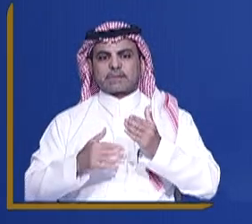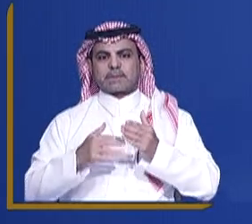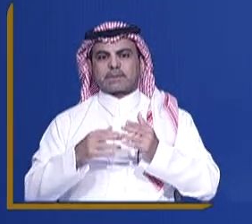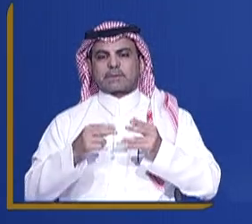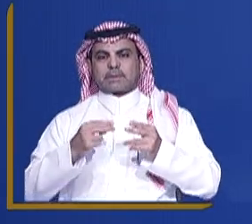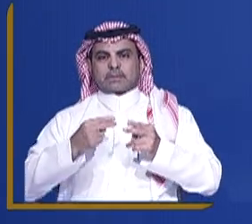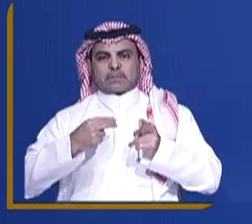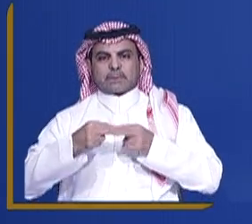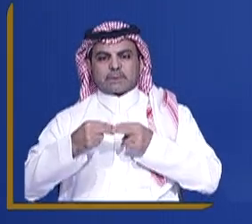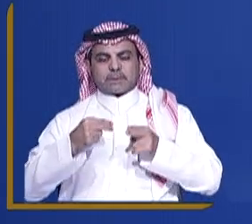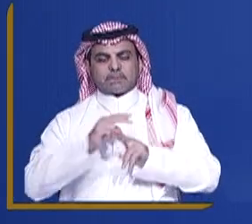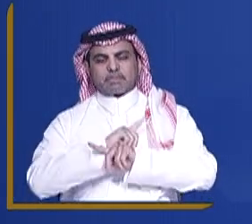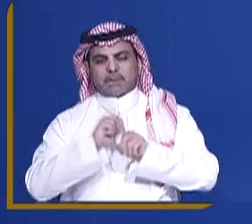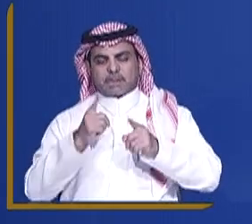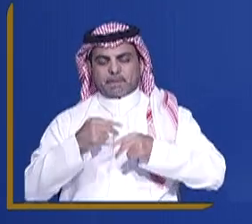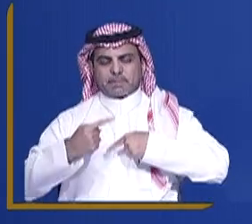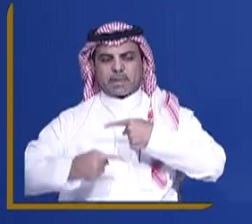يعني